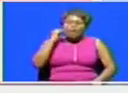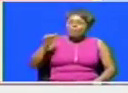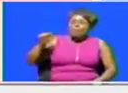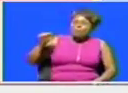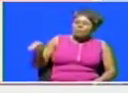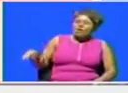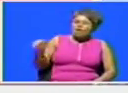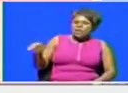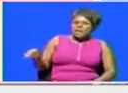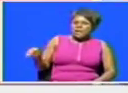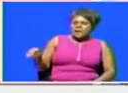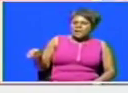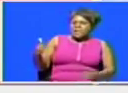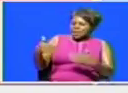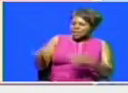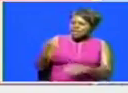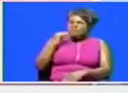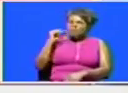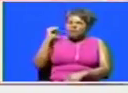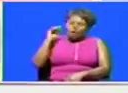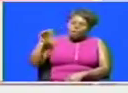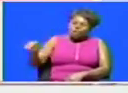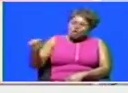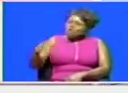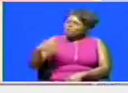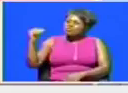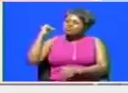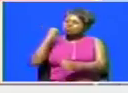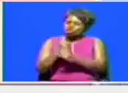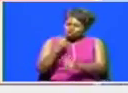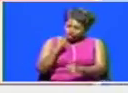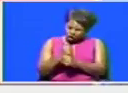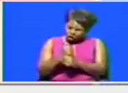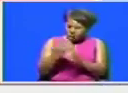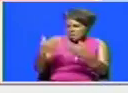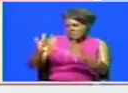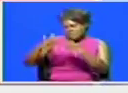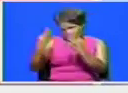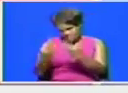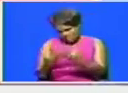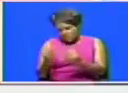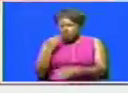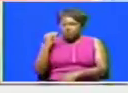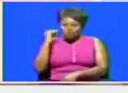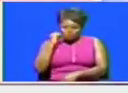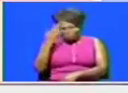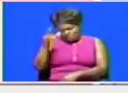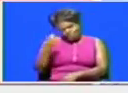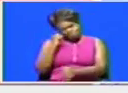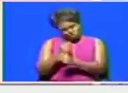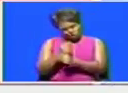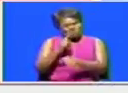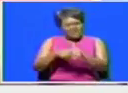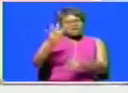kazini. Mm. Kwa nini umetoka kwa nyumba yako kazini asubuhi ukienda kazini? Umeaga familia yako na mke wako wanajua kwa kazini. Alafu ikifika saa